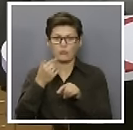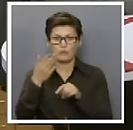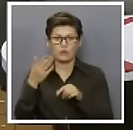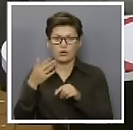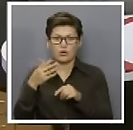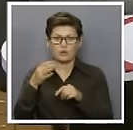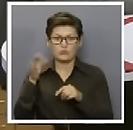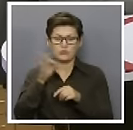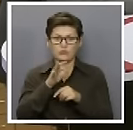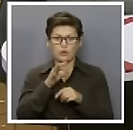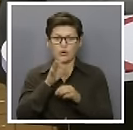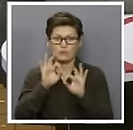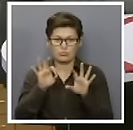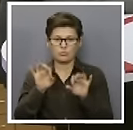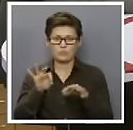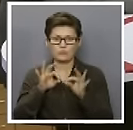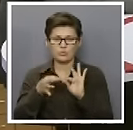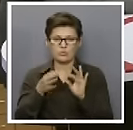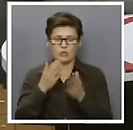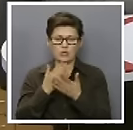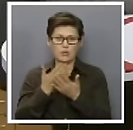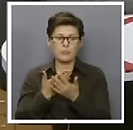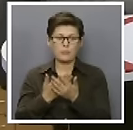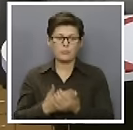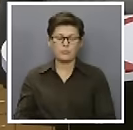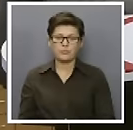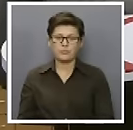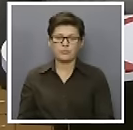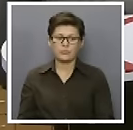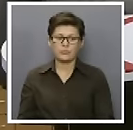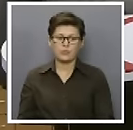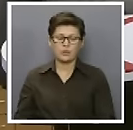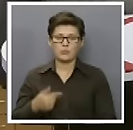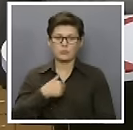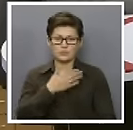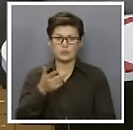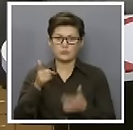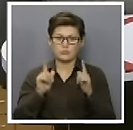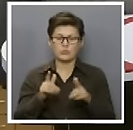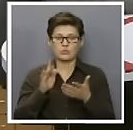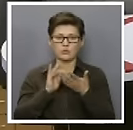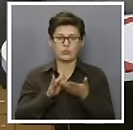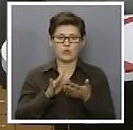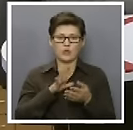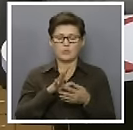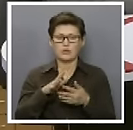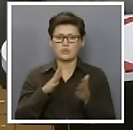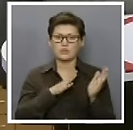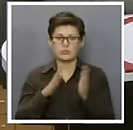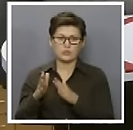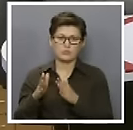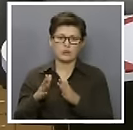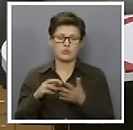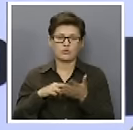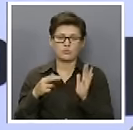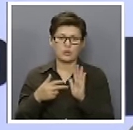айта кетсеңіз, бізде ондай қағида бар ма? Бізде енді бар ма? Ол бізде шыны керек туризммен байланысты жүйелі бір система, яғни